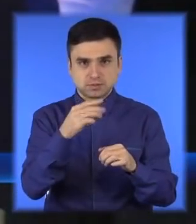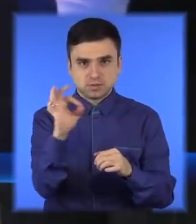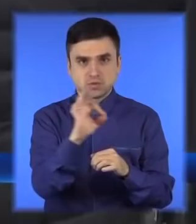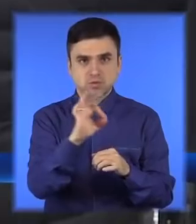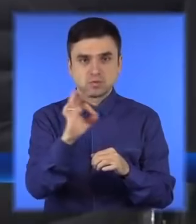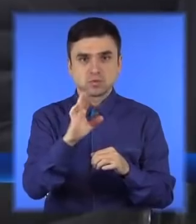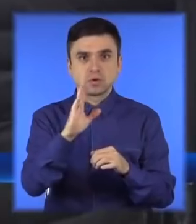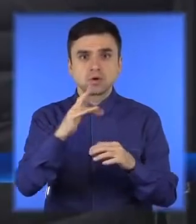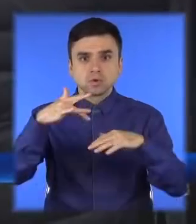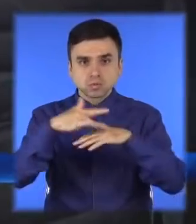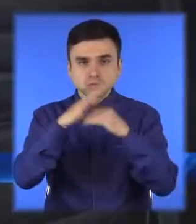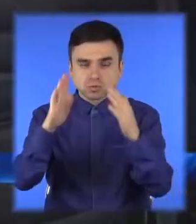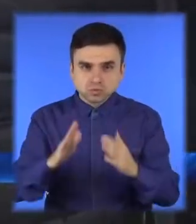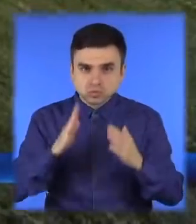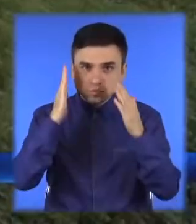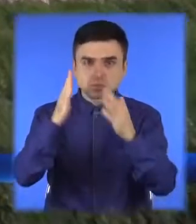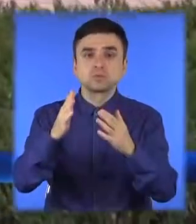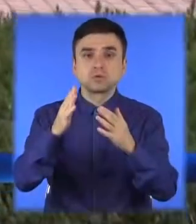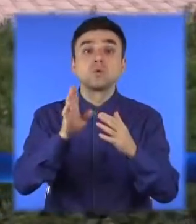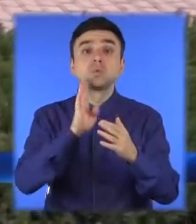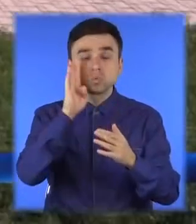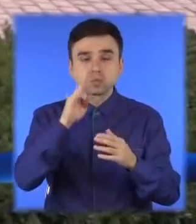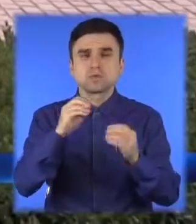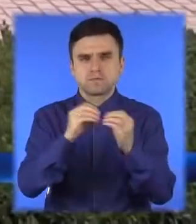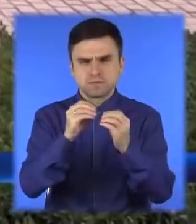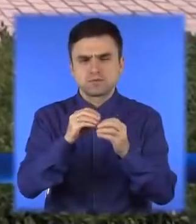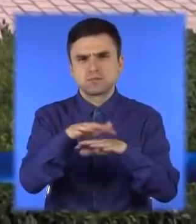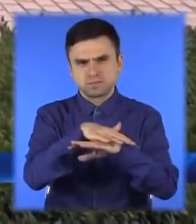вони продовжують мітингувати вранці.